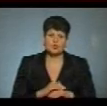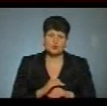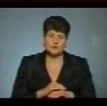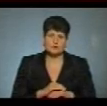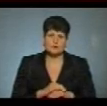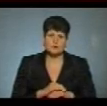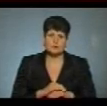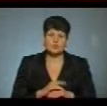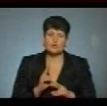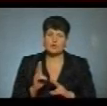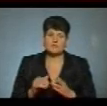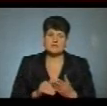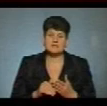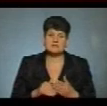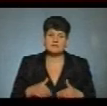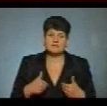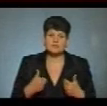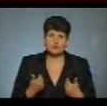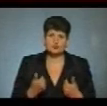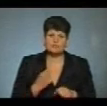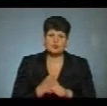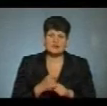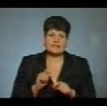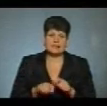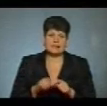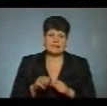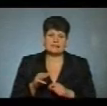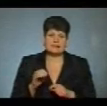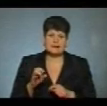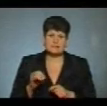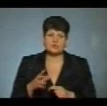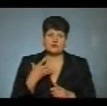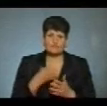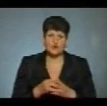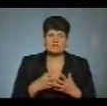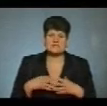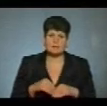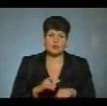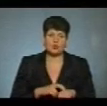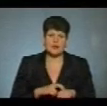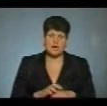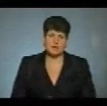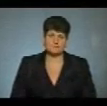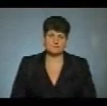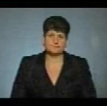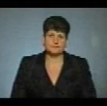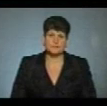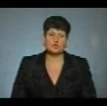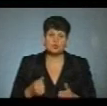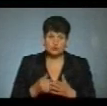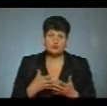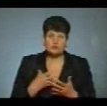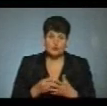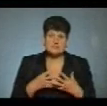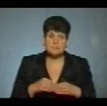кого ви звернутися, щоб пройти тест на коронавірус? До свого сімейного лікаря. До свого сімейного